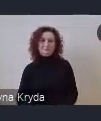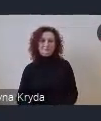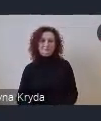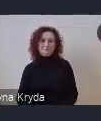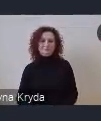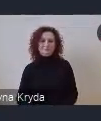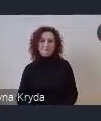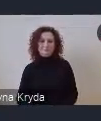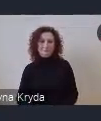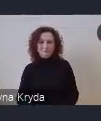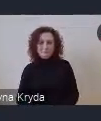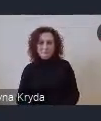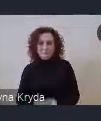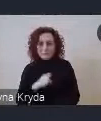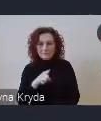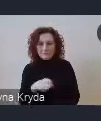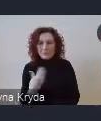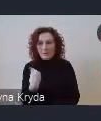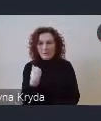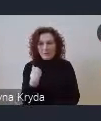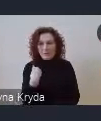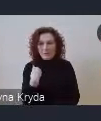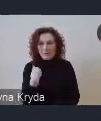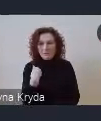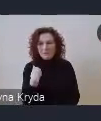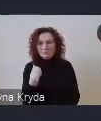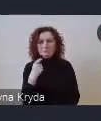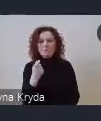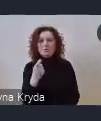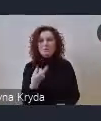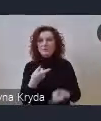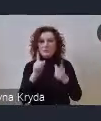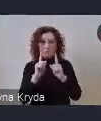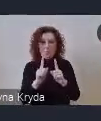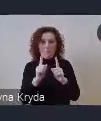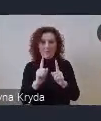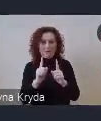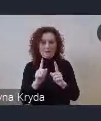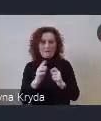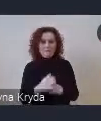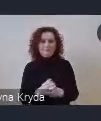i to było to na co my zwracamy uwagę podczas